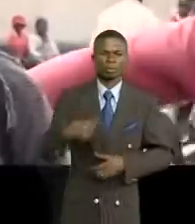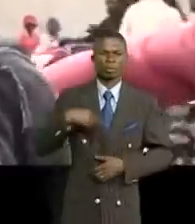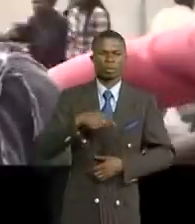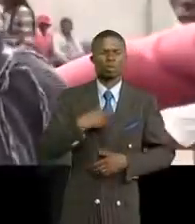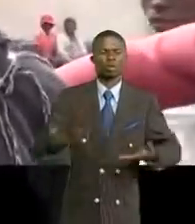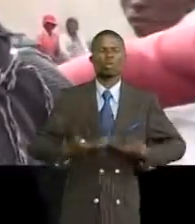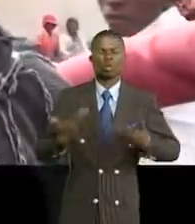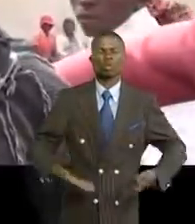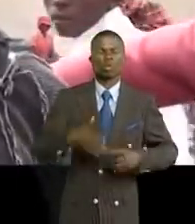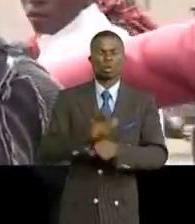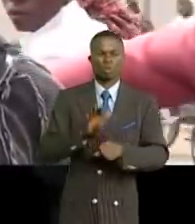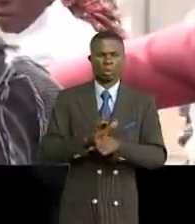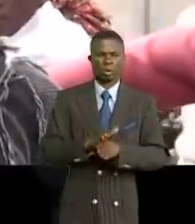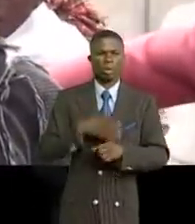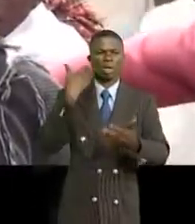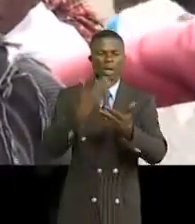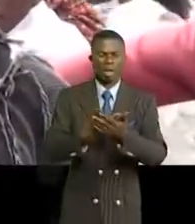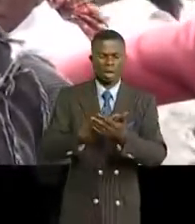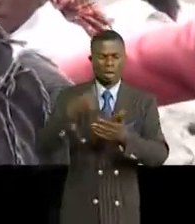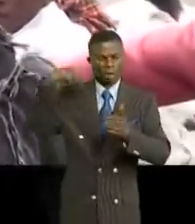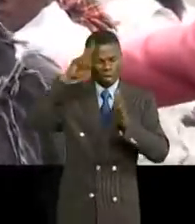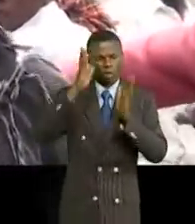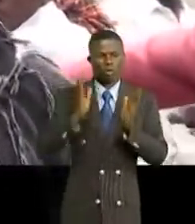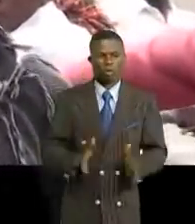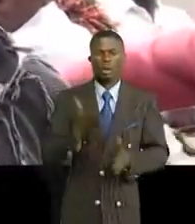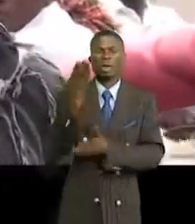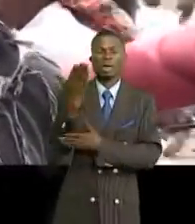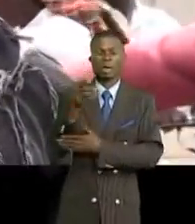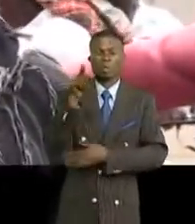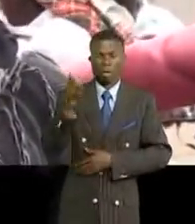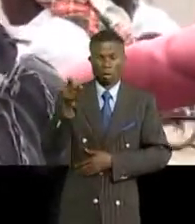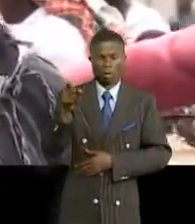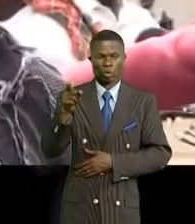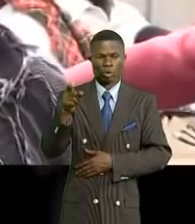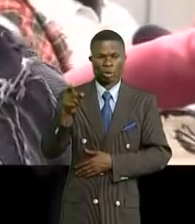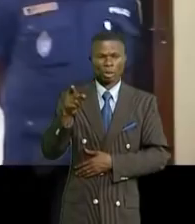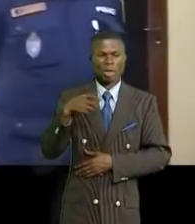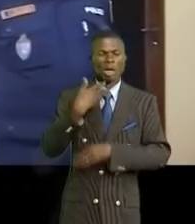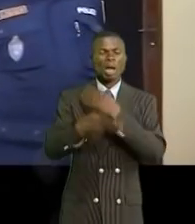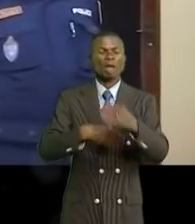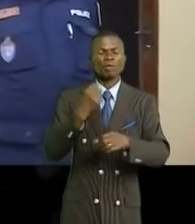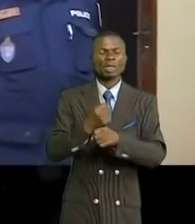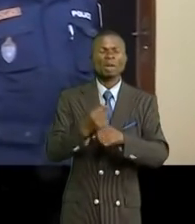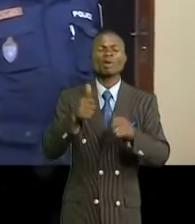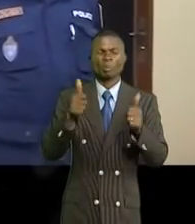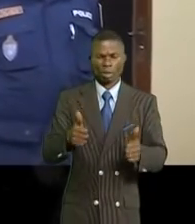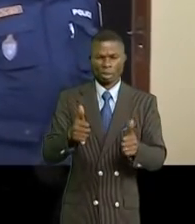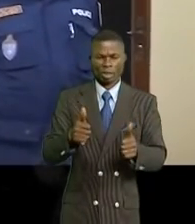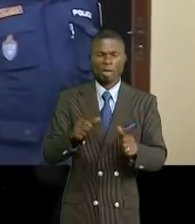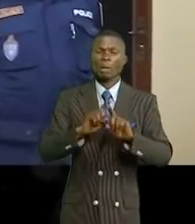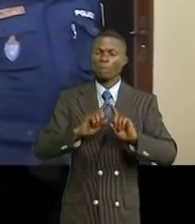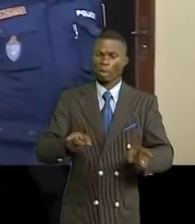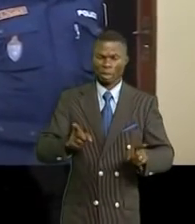et ocp l'effort bonne arrivée à gouverner mais le vote au sénat est en tout cas à salam sall a et un medley